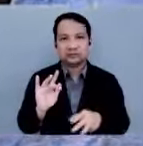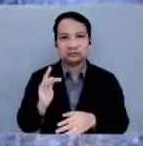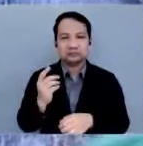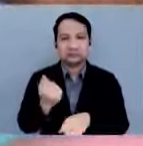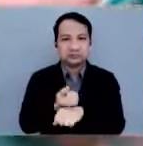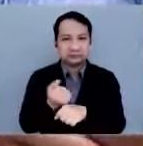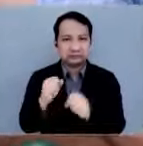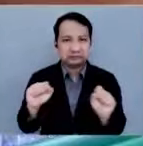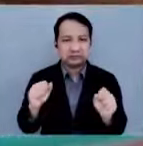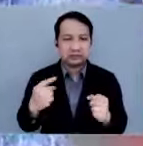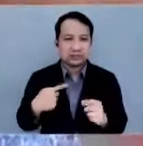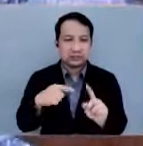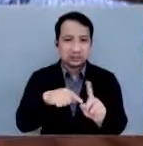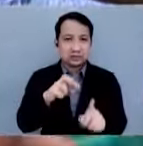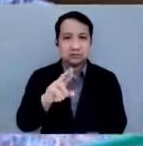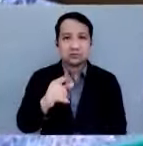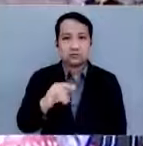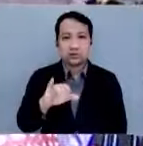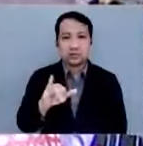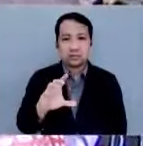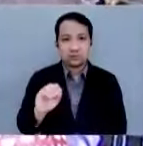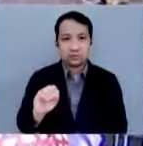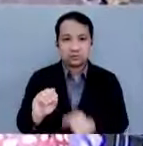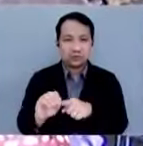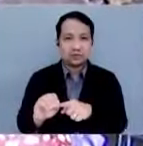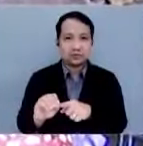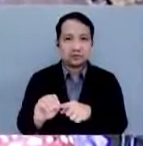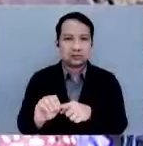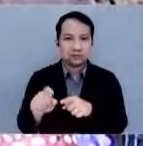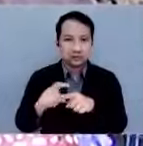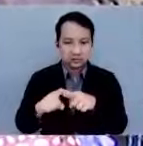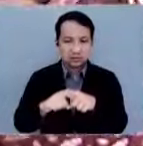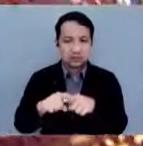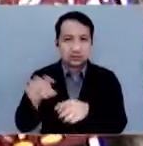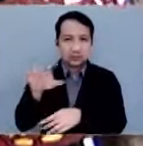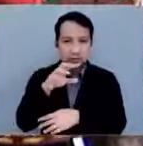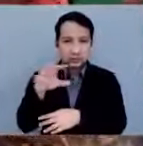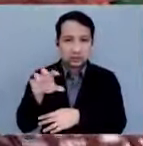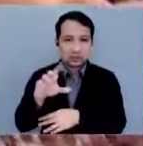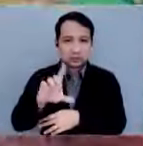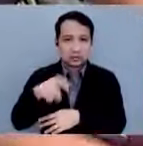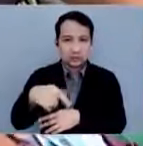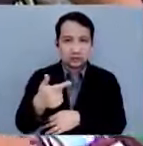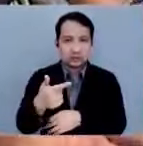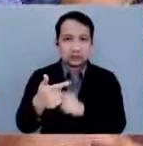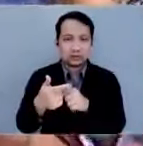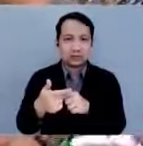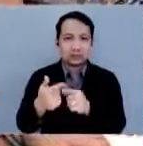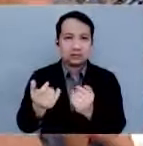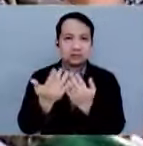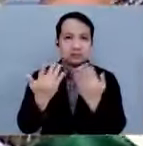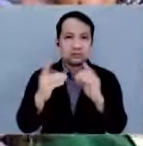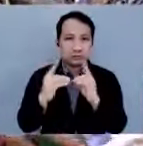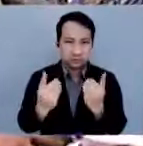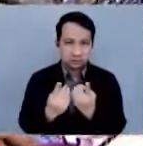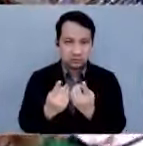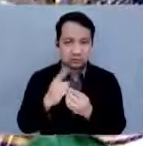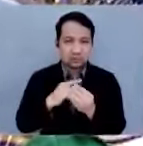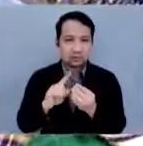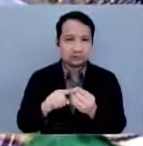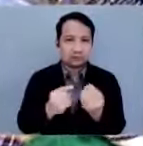Si Rogelio, na isa sa mga nasunugan, electric fan, tangke ng LPG at ilang damit lamang ang naisalba mula sa natupok na